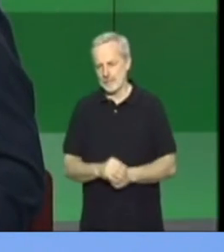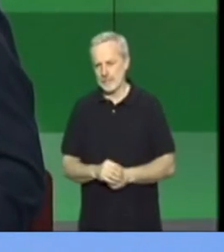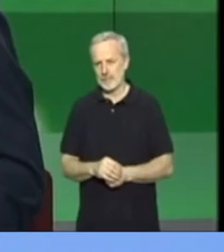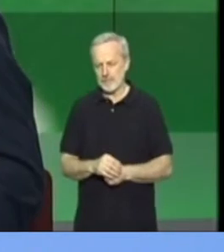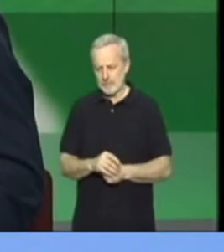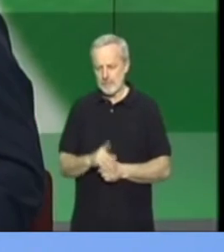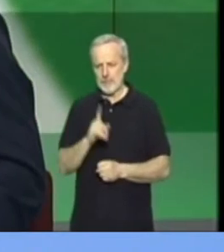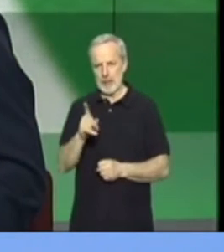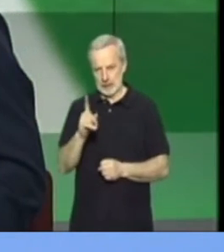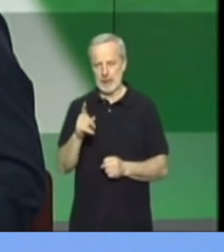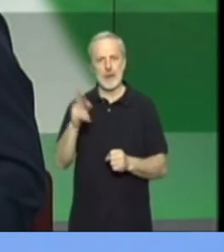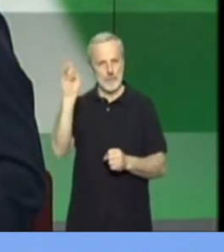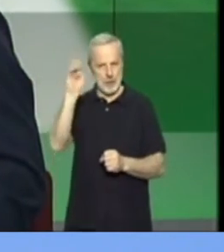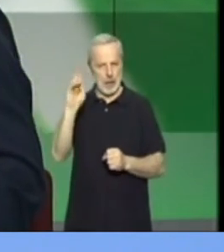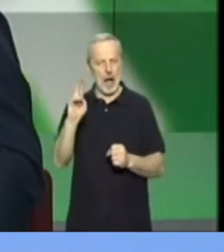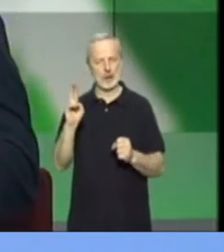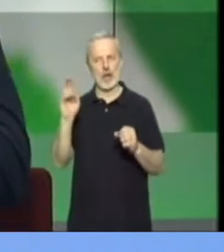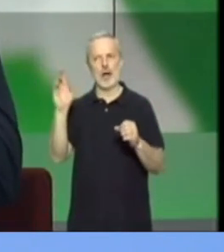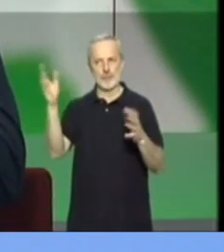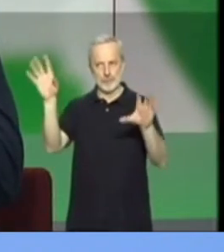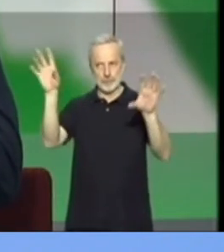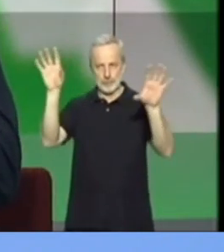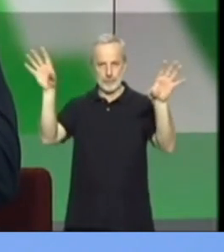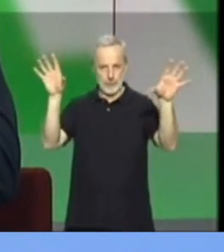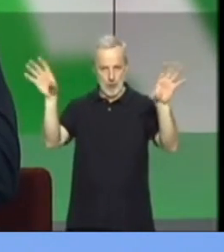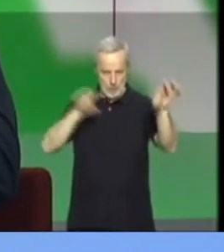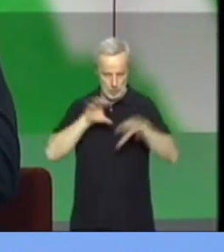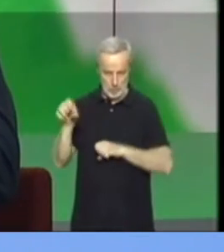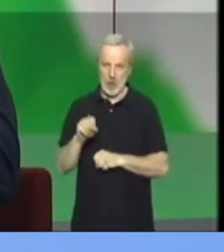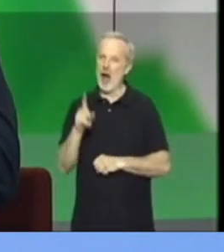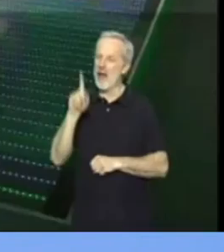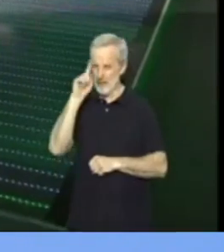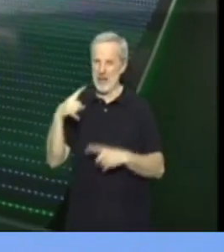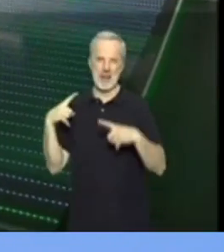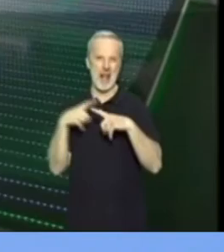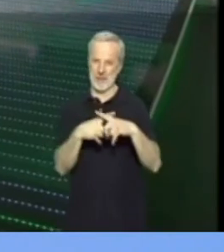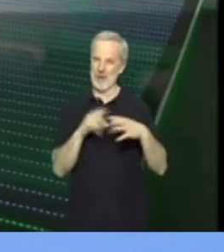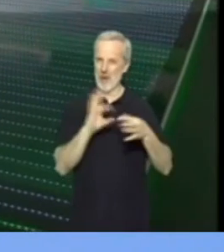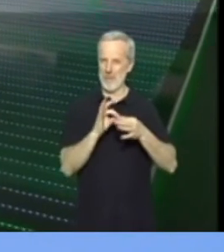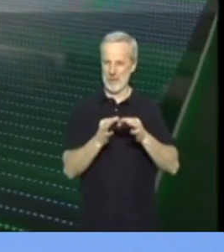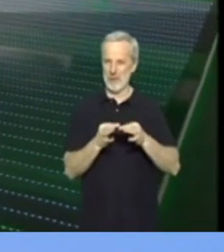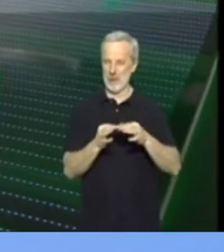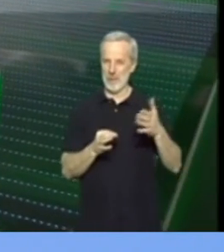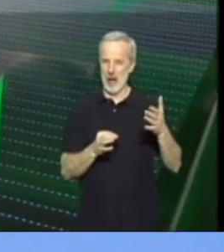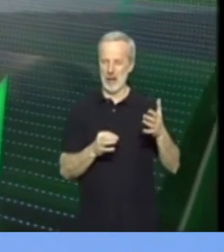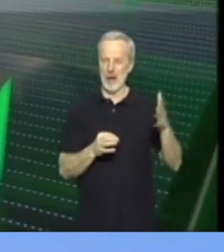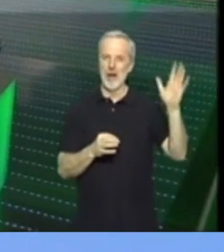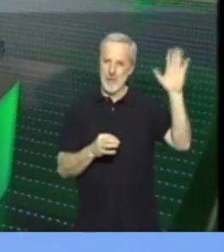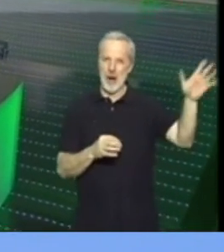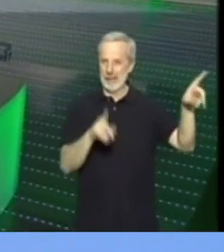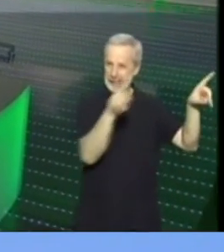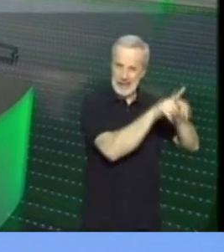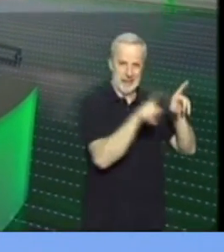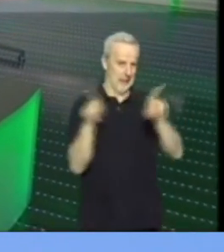sestavě zobrazí to, o čem jste správně hovořil? Tak na jednu stranu termínová kolize s olympijským závodem, na druhou